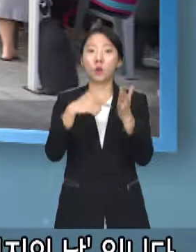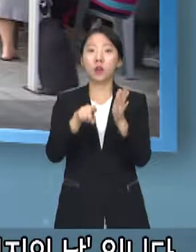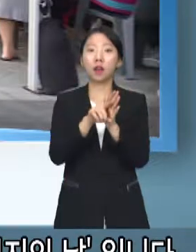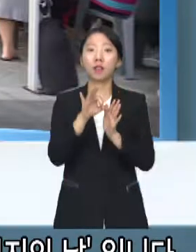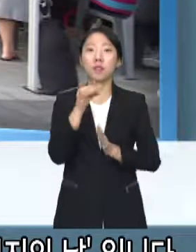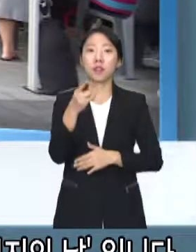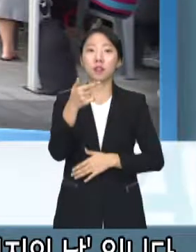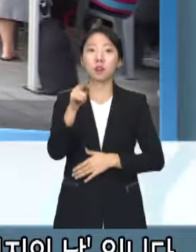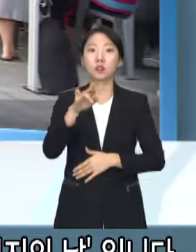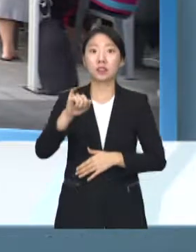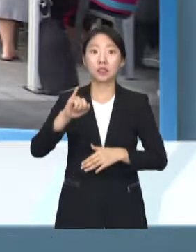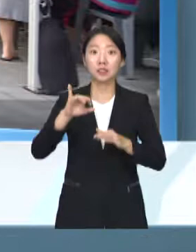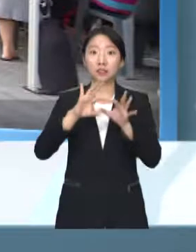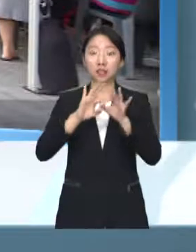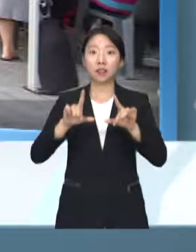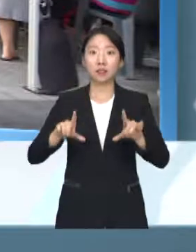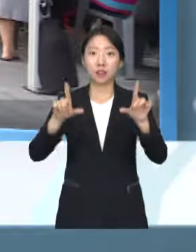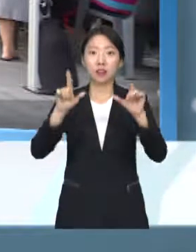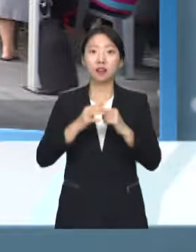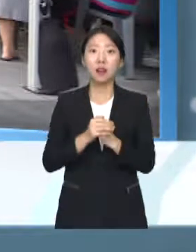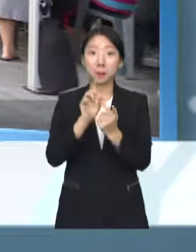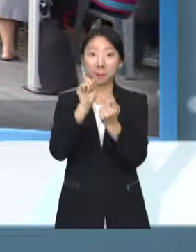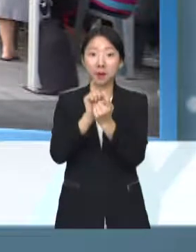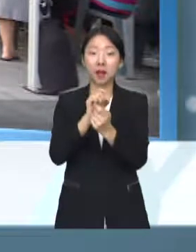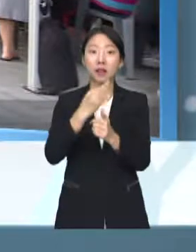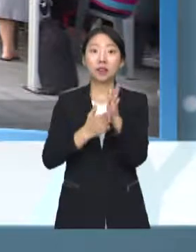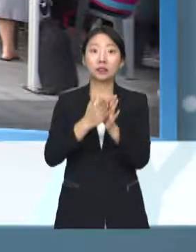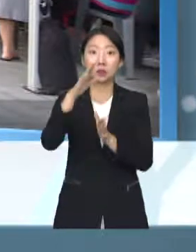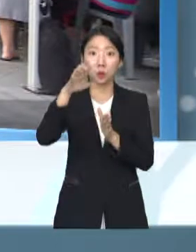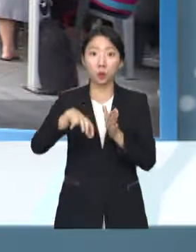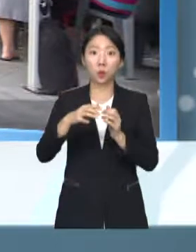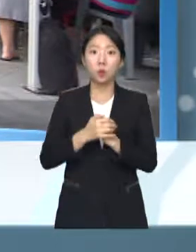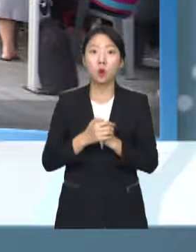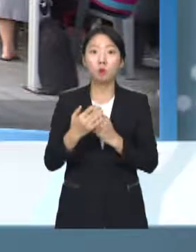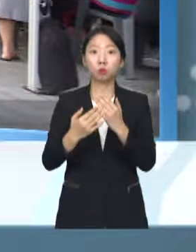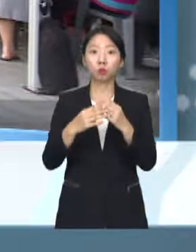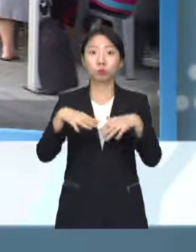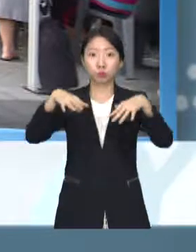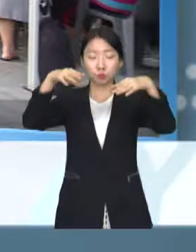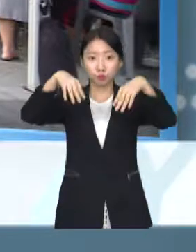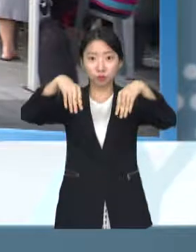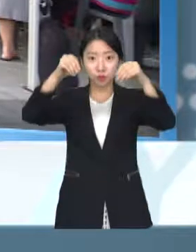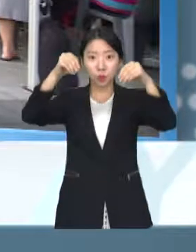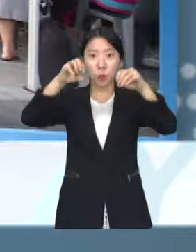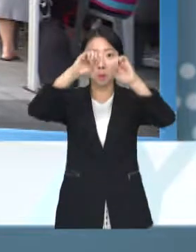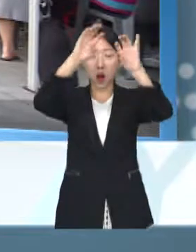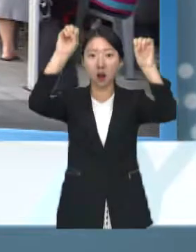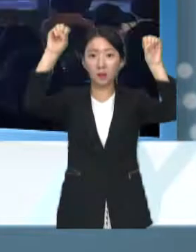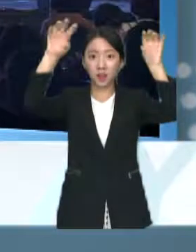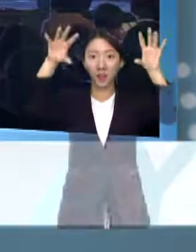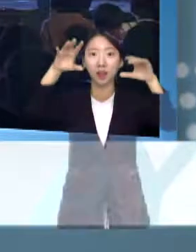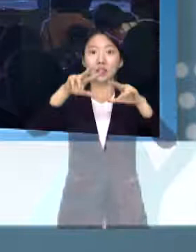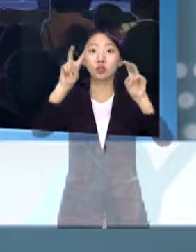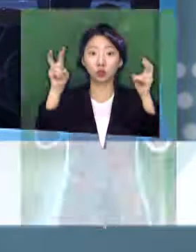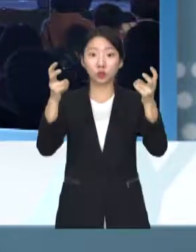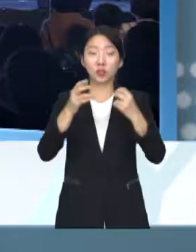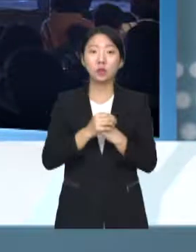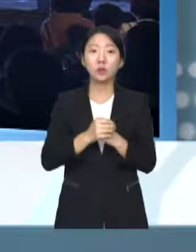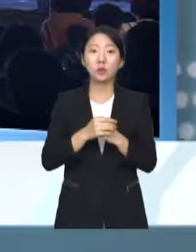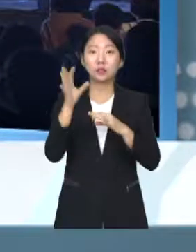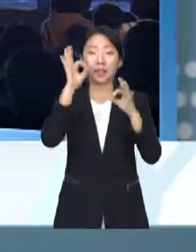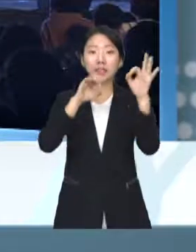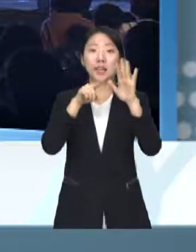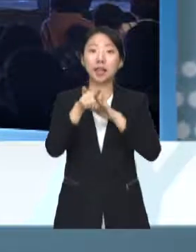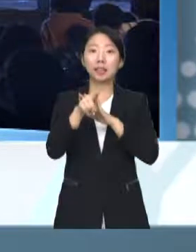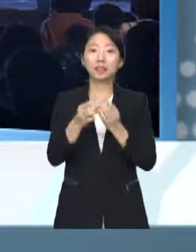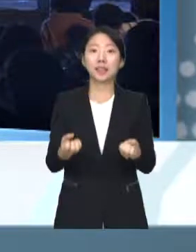제정된 에너지의 날입니다. 지난 22일 에너지의 날을 맞아 안양시에서는 불을 끄고 별을 켜다라는 슬로건 아래